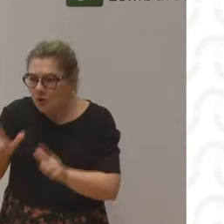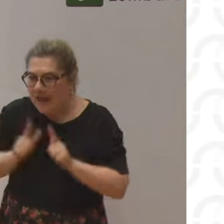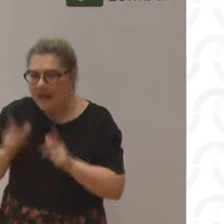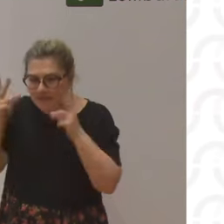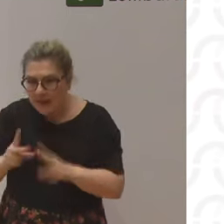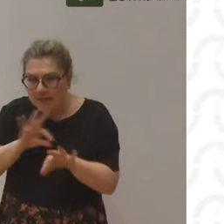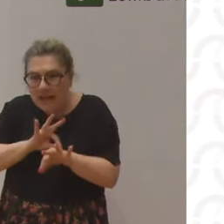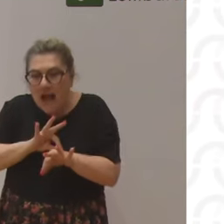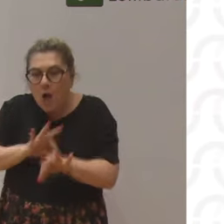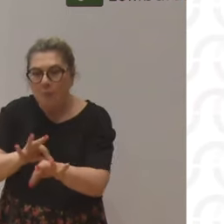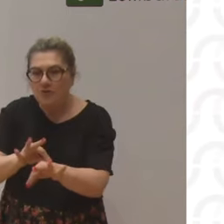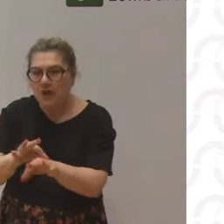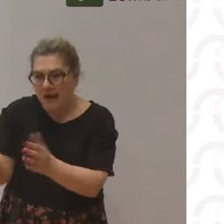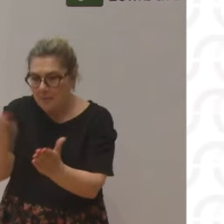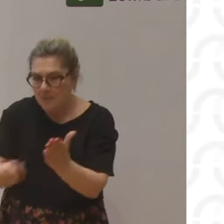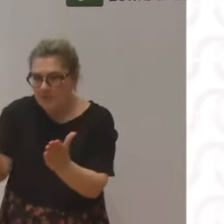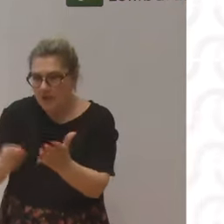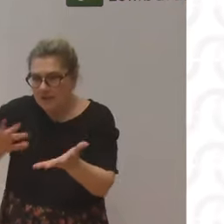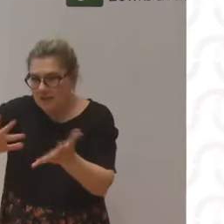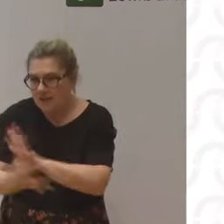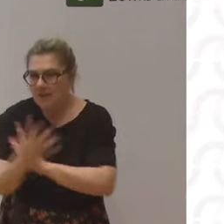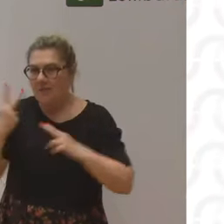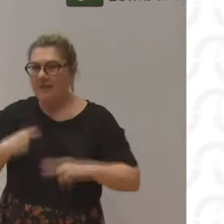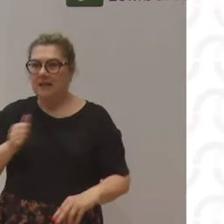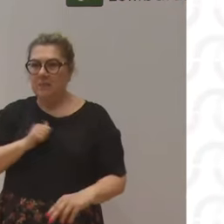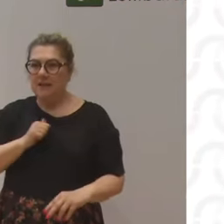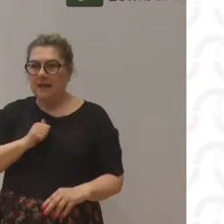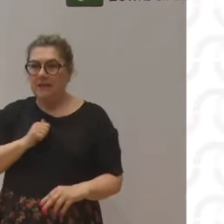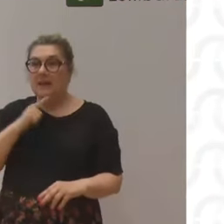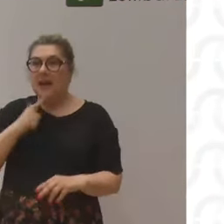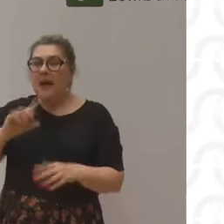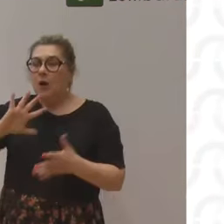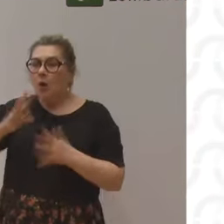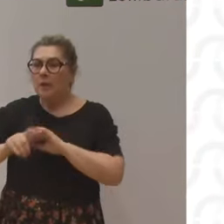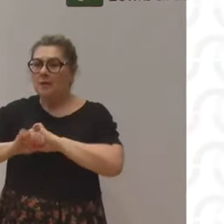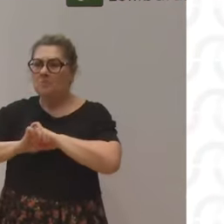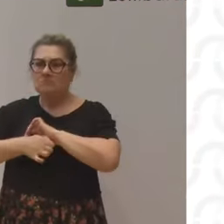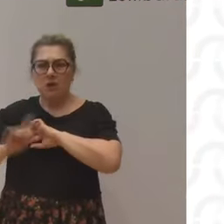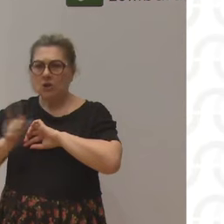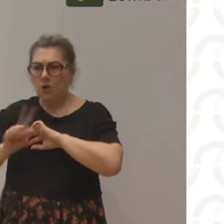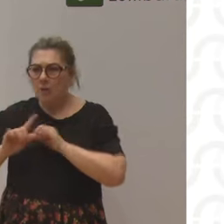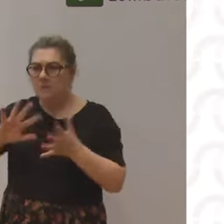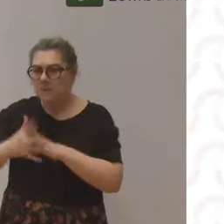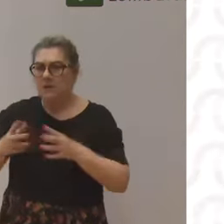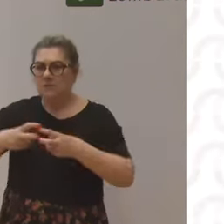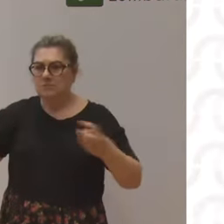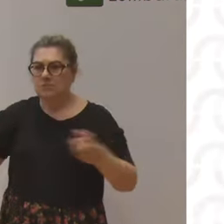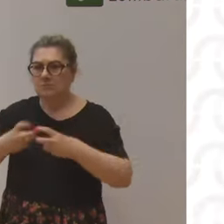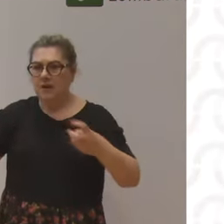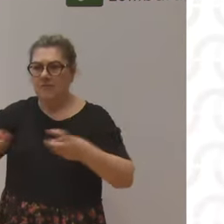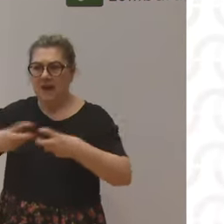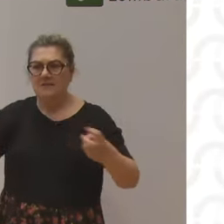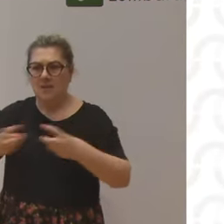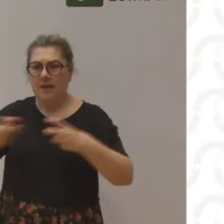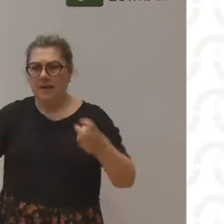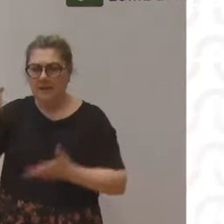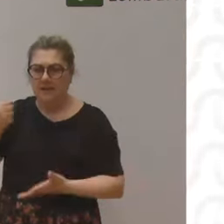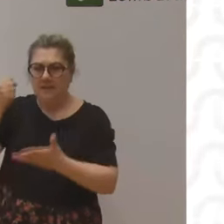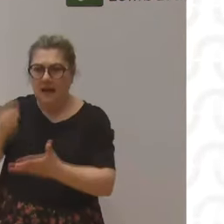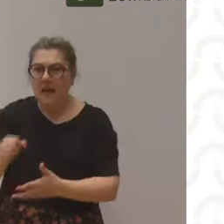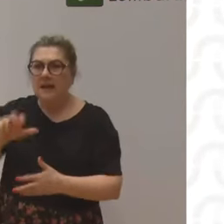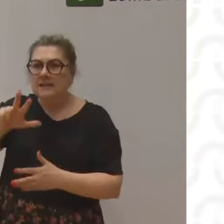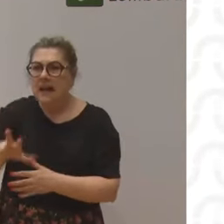accompagnare questi processi di vita indipendente. Quindi da questa rigidità bisogna un po' trasfondere le risorse sulla flessibilità della 328.